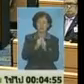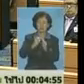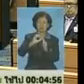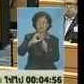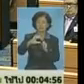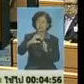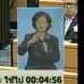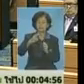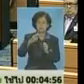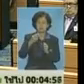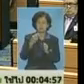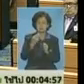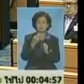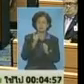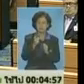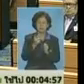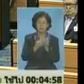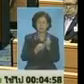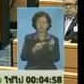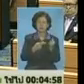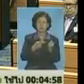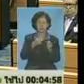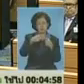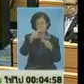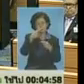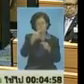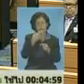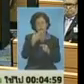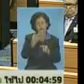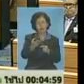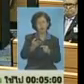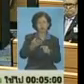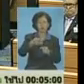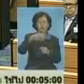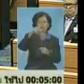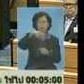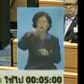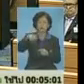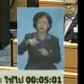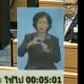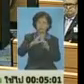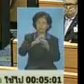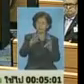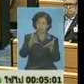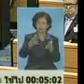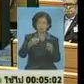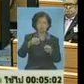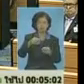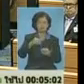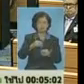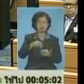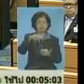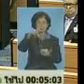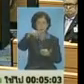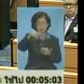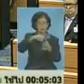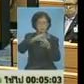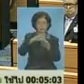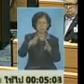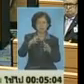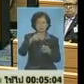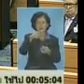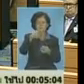ก็ได้พูดมาตลอดนะครับบอกว่าพงษ์สภัทรไม่เกี่ยวพงษ์สภัทรไม่เกี่ยวท่องเหมือนนกแก้วเลยครับ